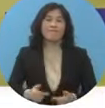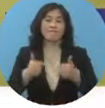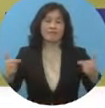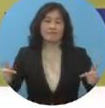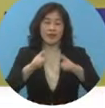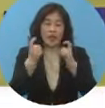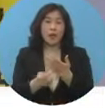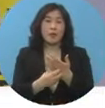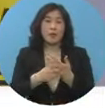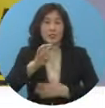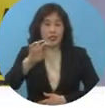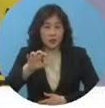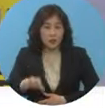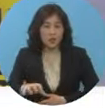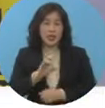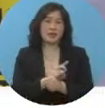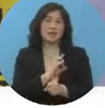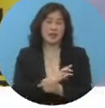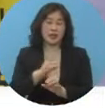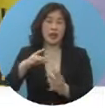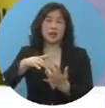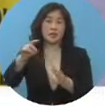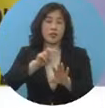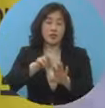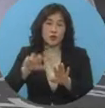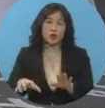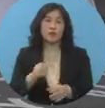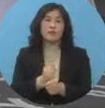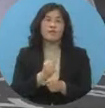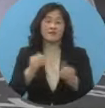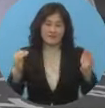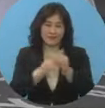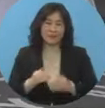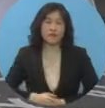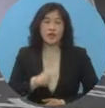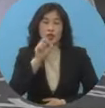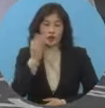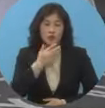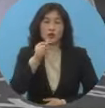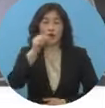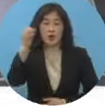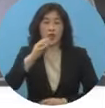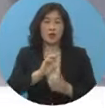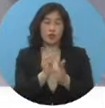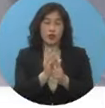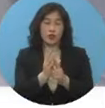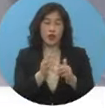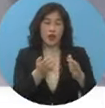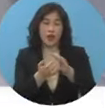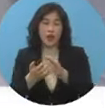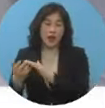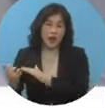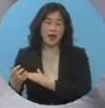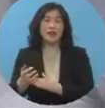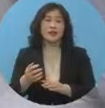의료기관 49세 24시간 선별 진료소를 설치했습니다 여수 광양 구례 등 을 찾아가는 이동 차량 선별